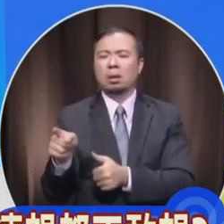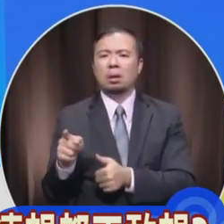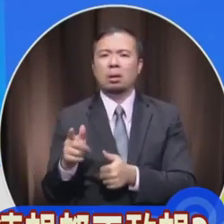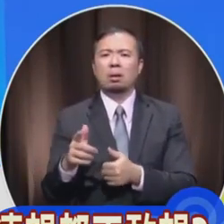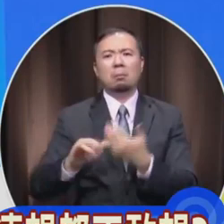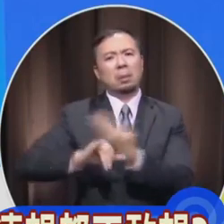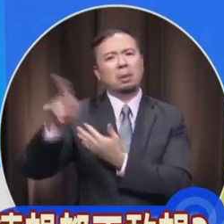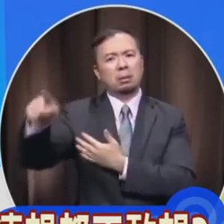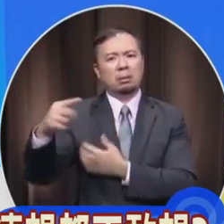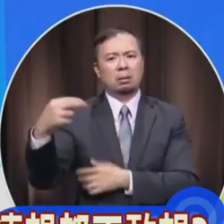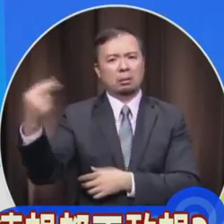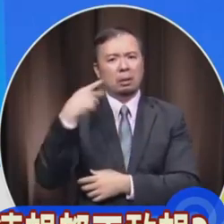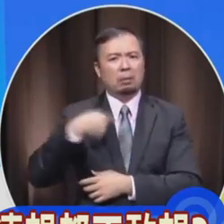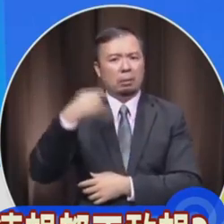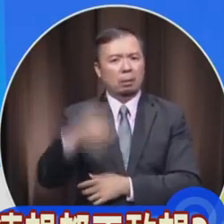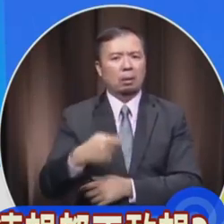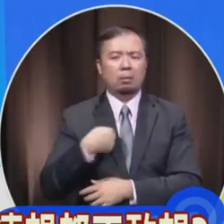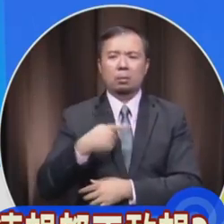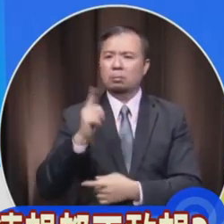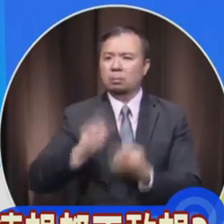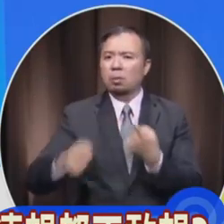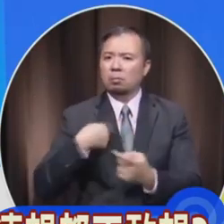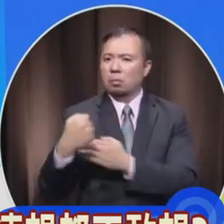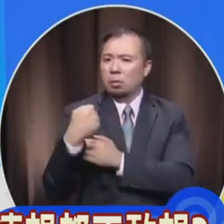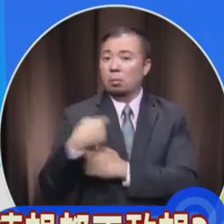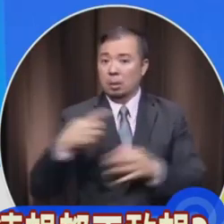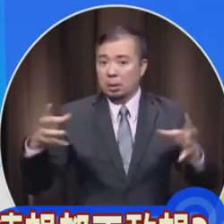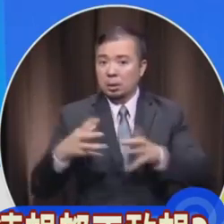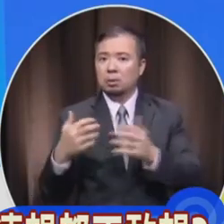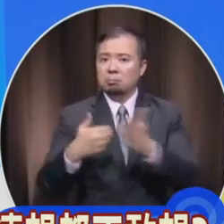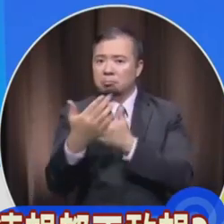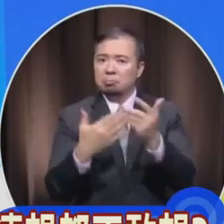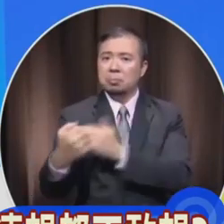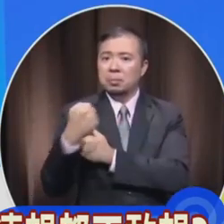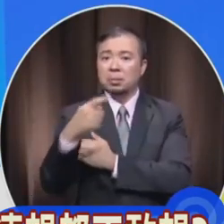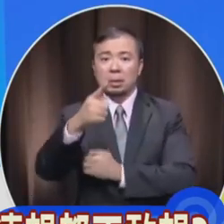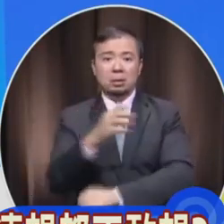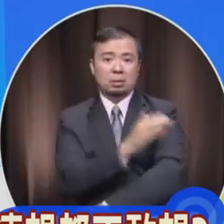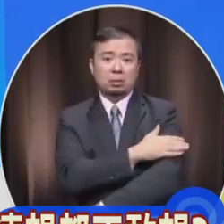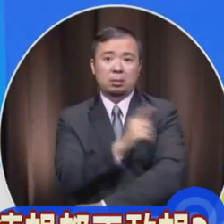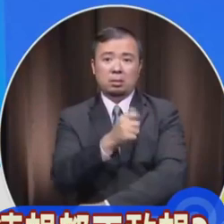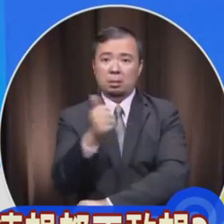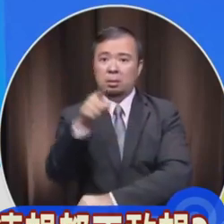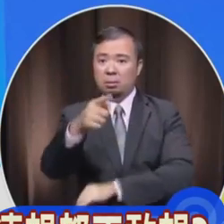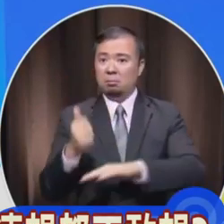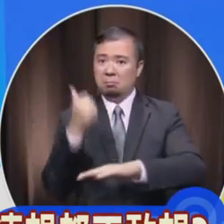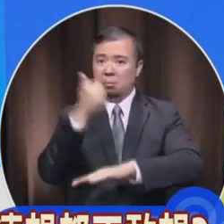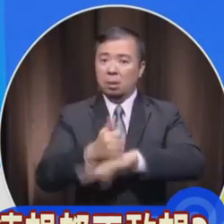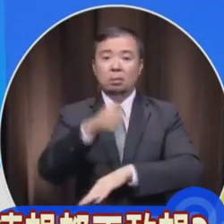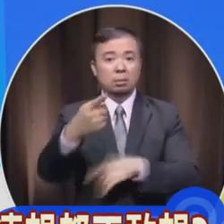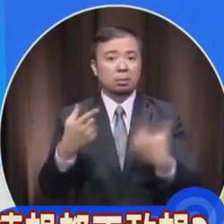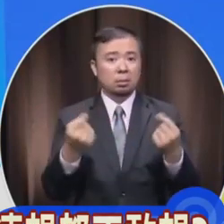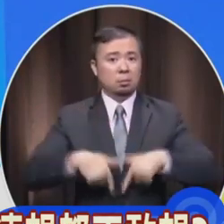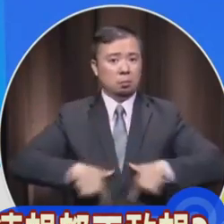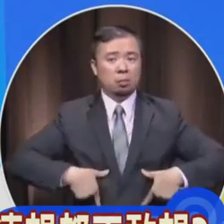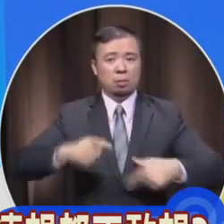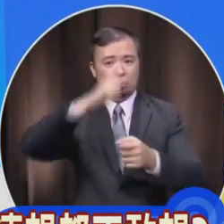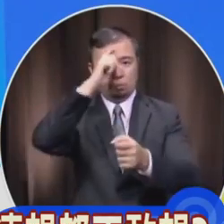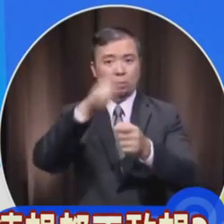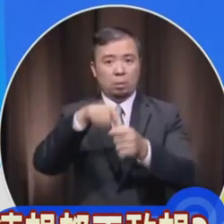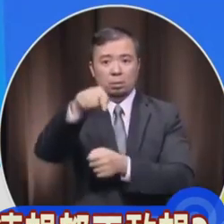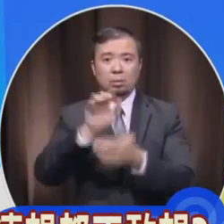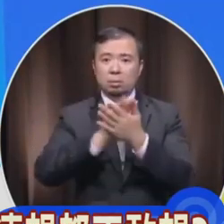标，我们大家一起努力。今天你陈其迈先生委员，你当了市长，你也要勇敢定这个目标，因为这是高雄未来的